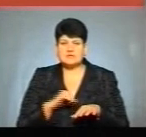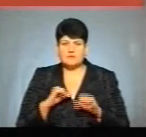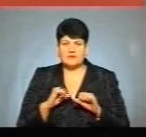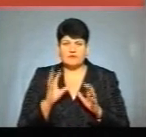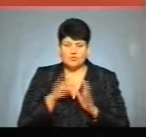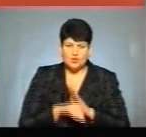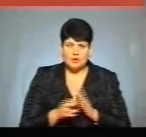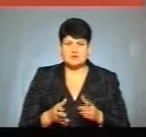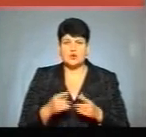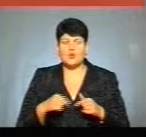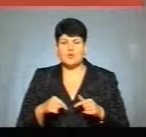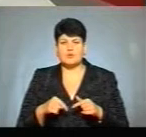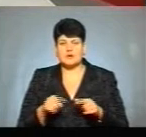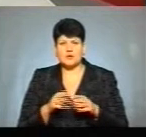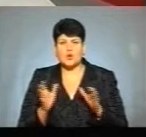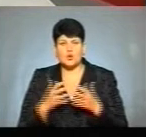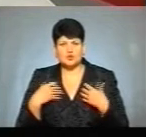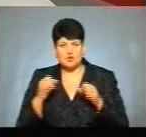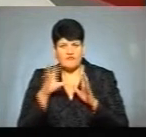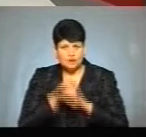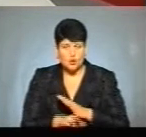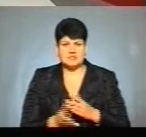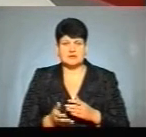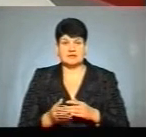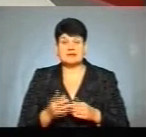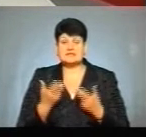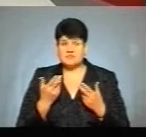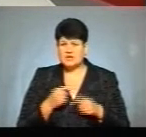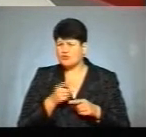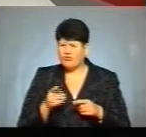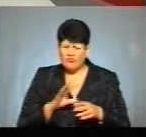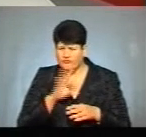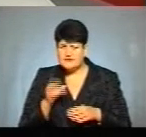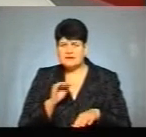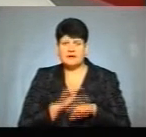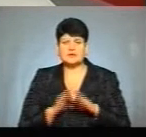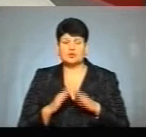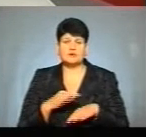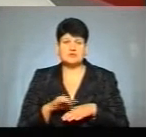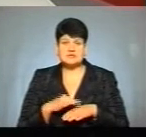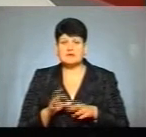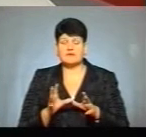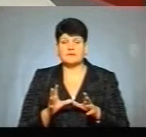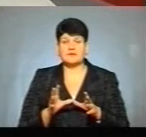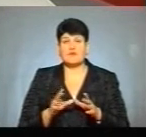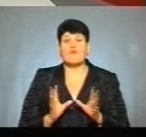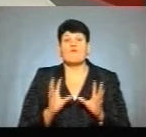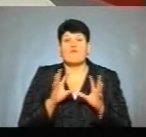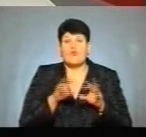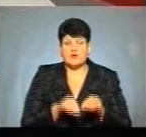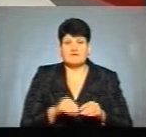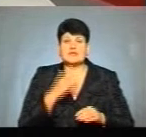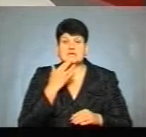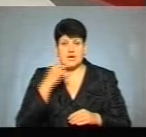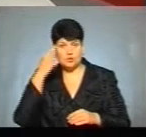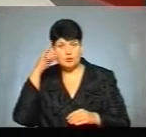вносять, органи охорони здоров'я вносять. Звичайно, всі факти домашнього насильства все одно сходяться до органів національної поліції, оскільки